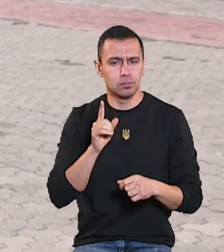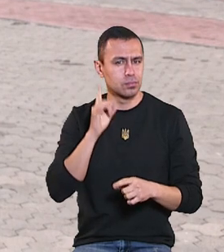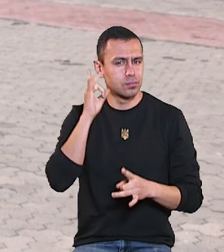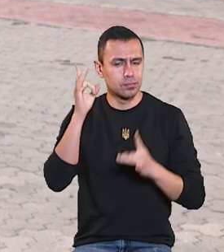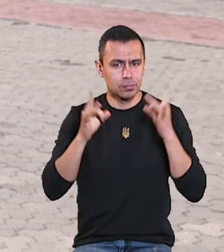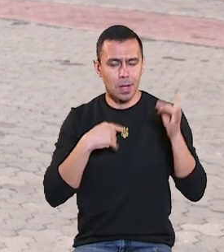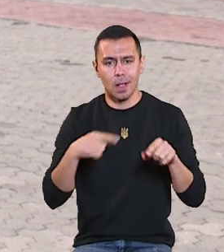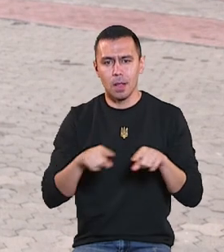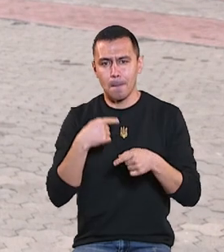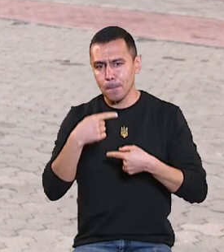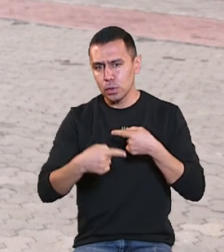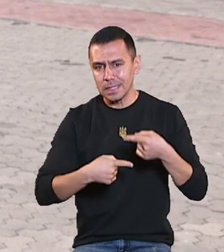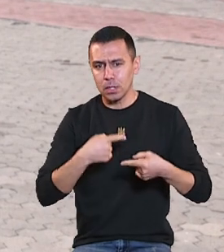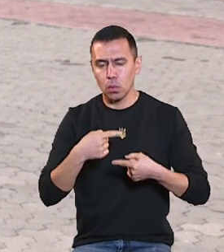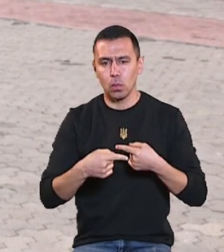постійно